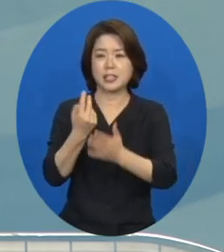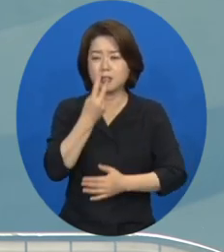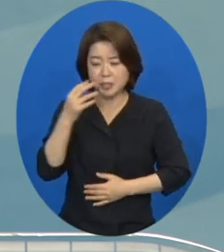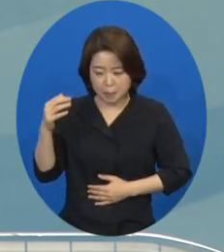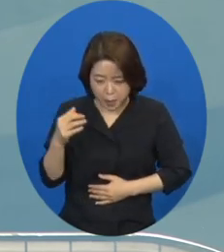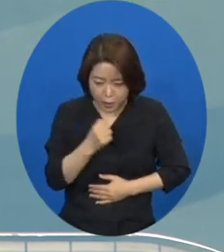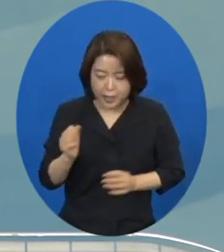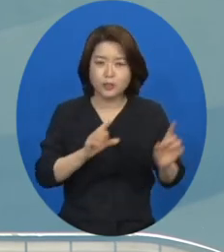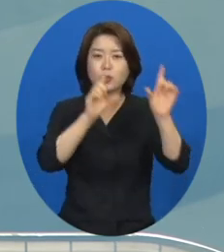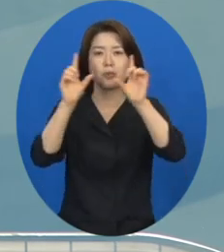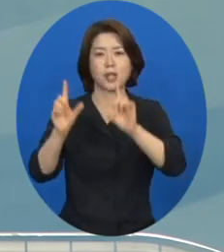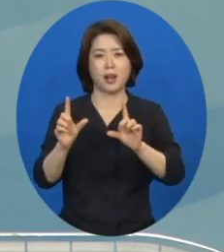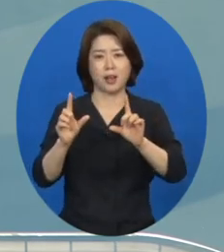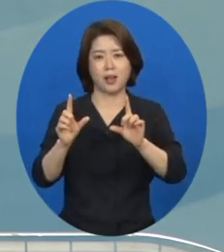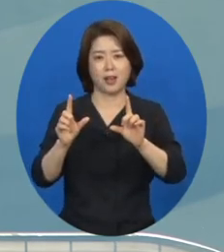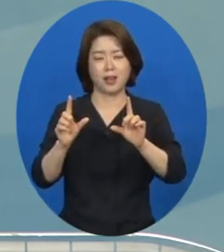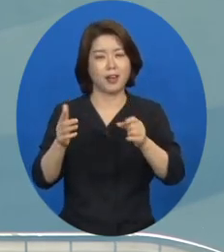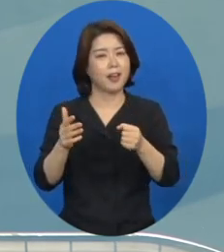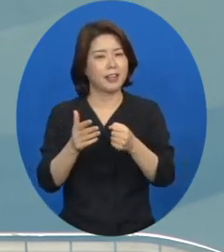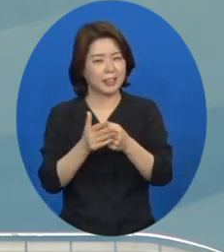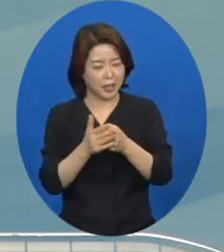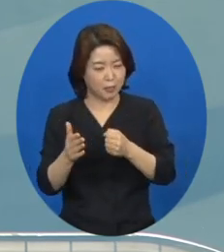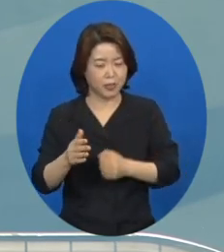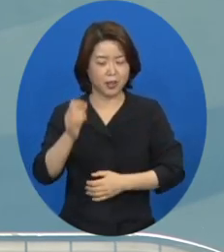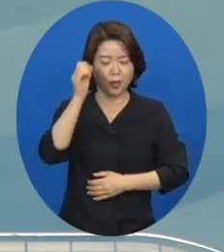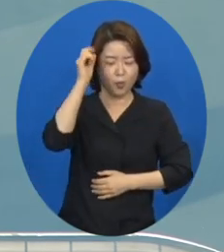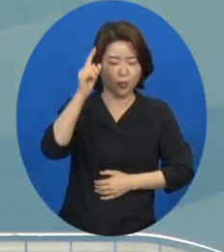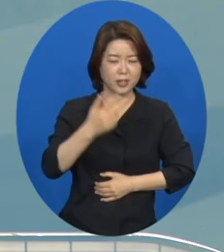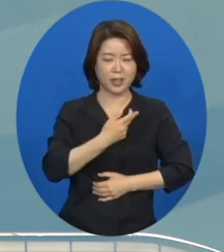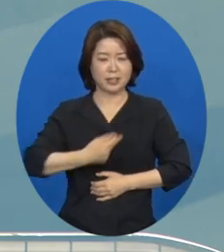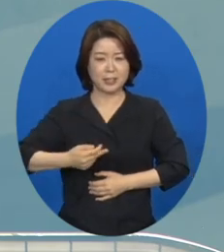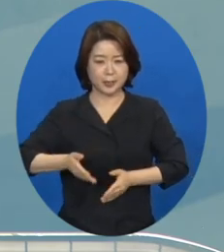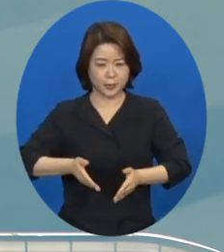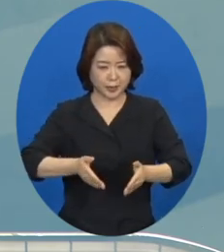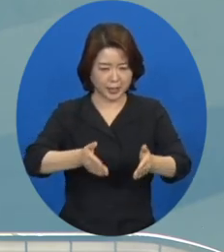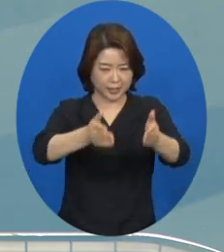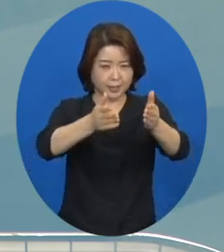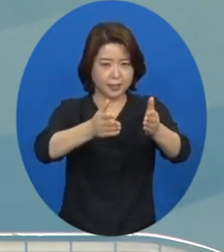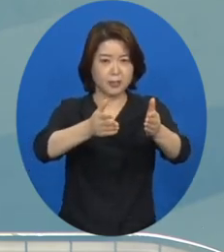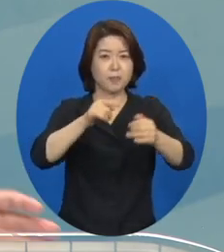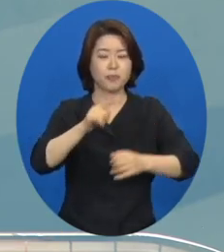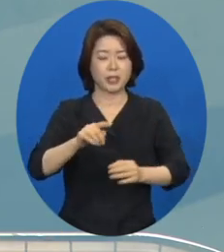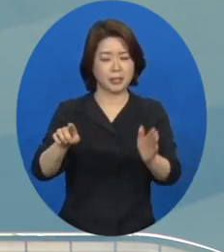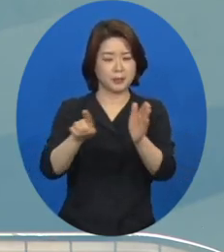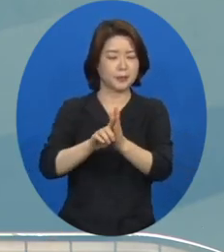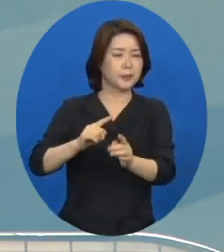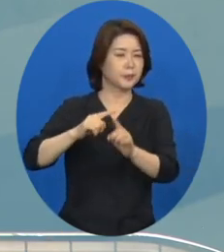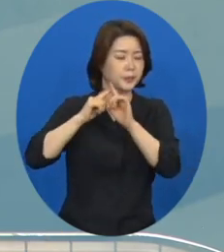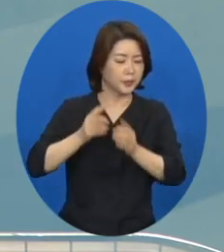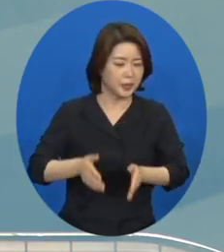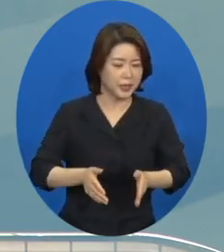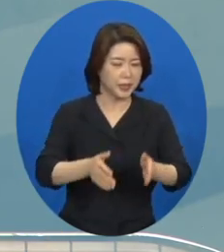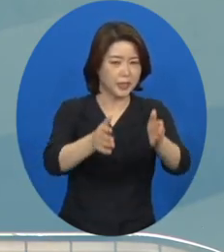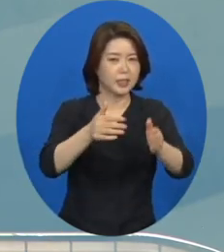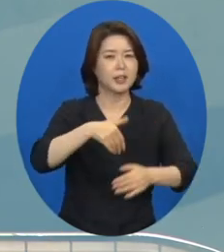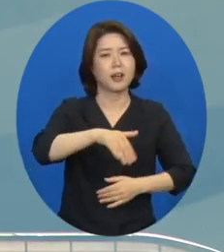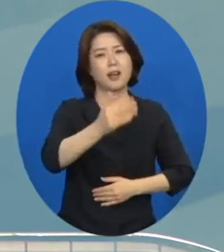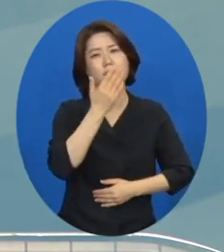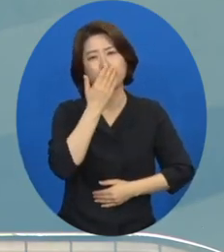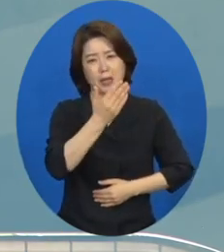사니, 그러니까 위대한 사도의 길을, 순교자의 길을 갔던